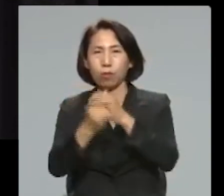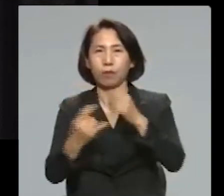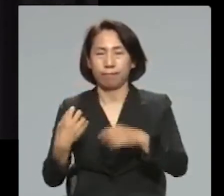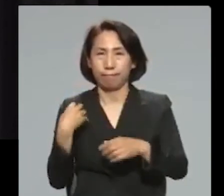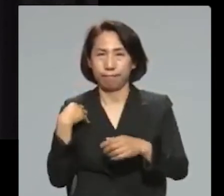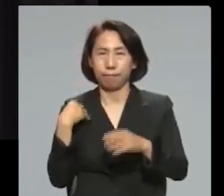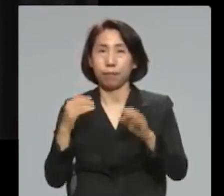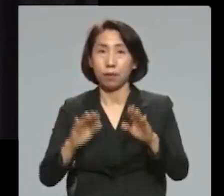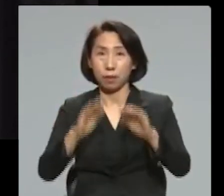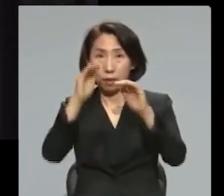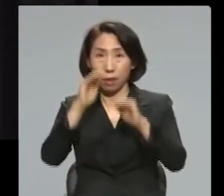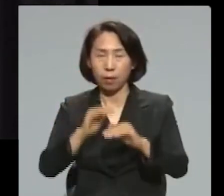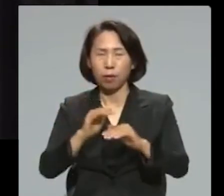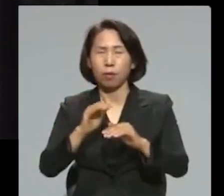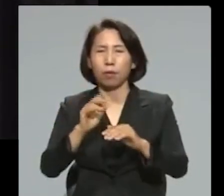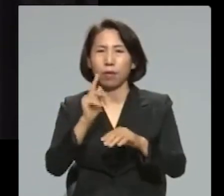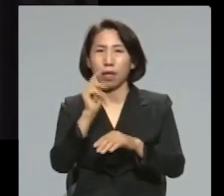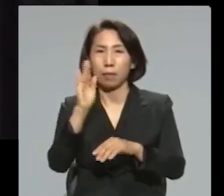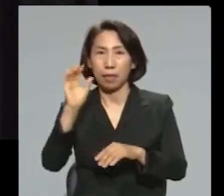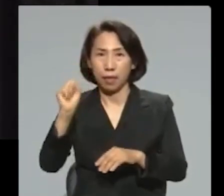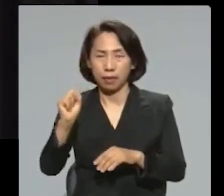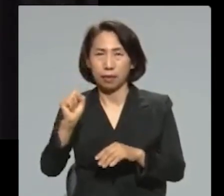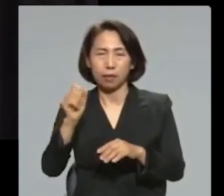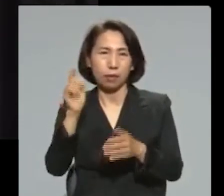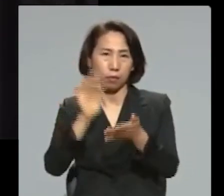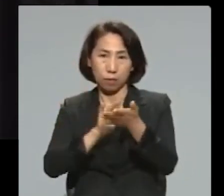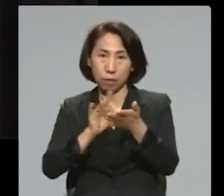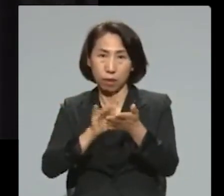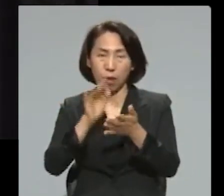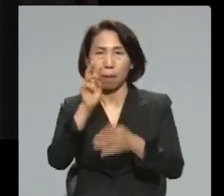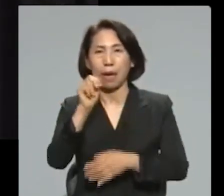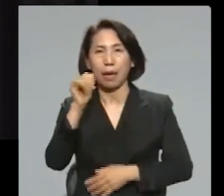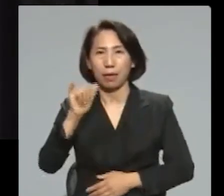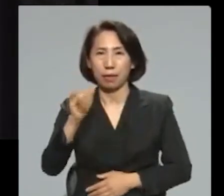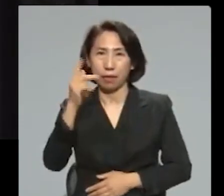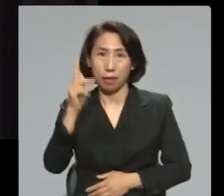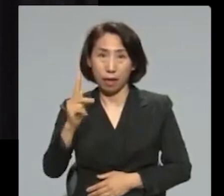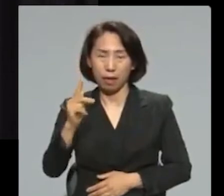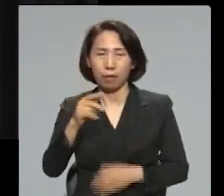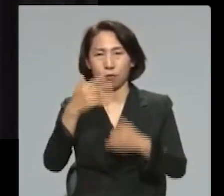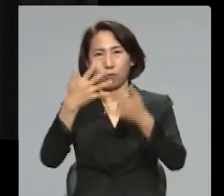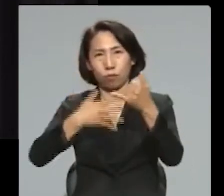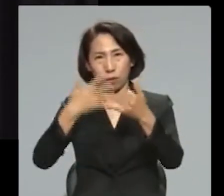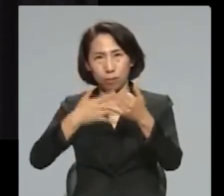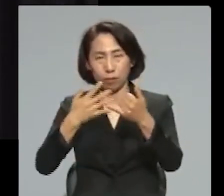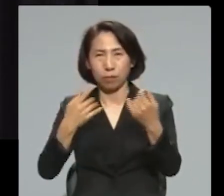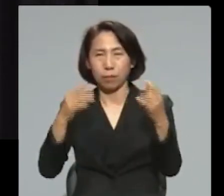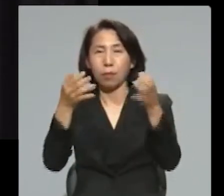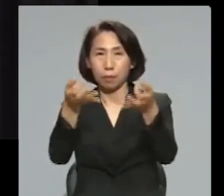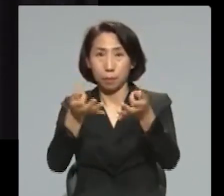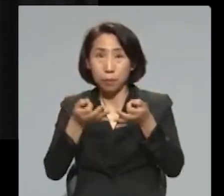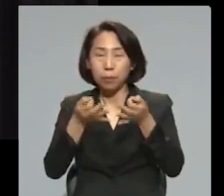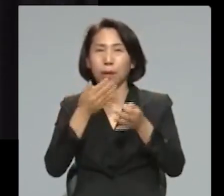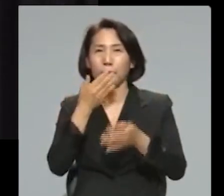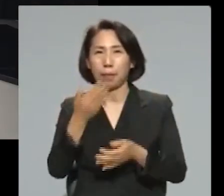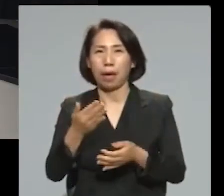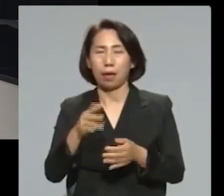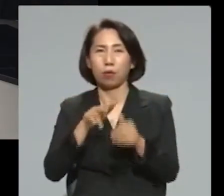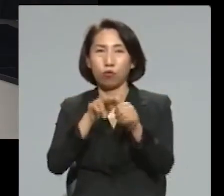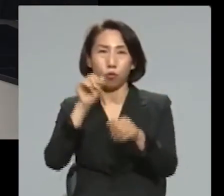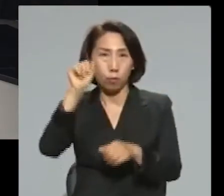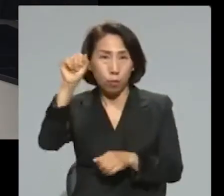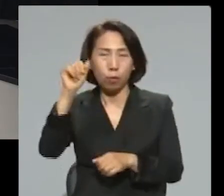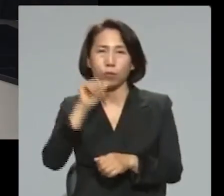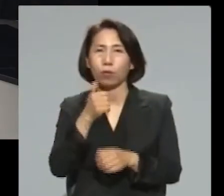KBS 애플리케이션인 마이케이와 유튜브 채널을 통해서도 생방송으로 보실 수 있습니다. 오늘 출연한 후보들을